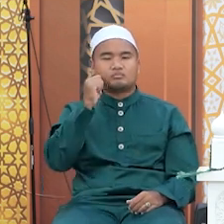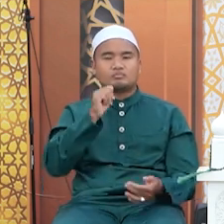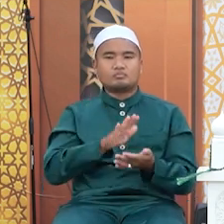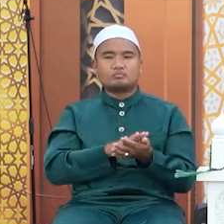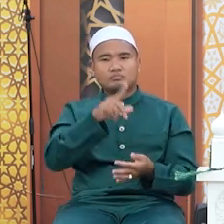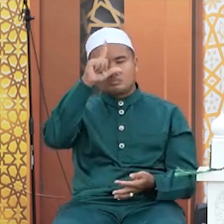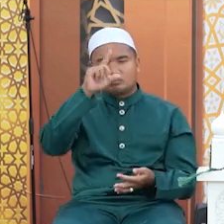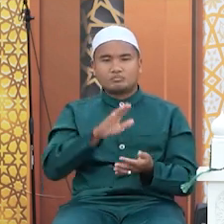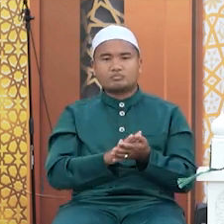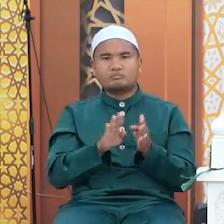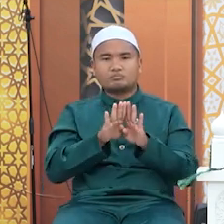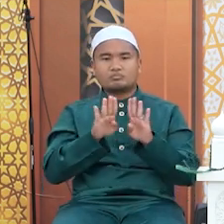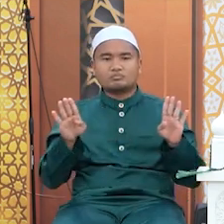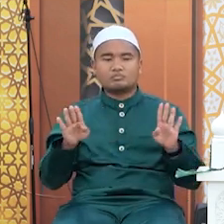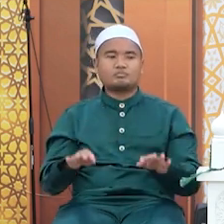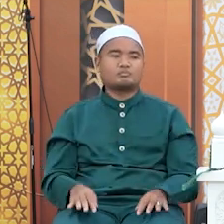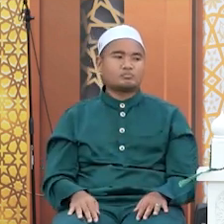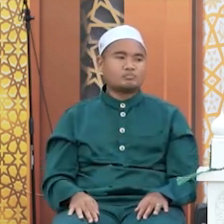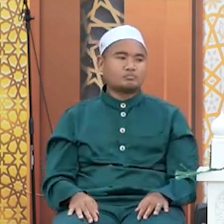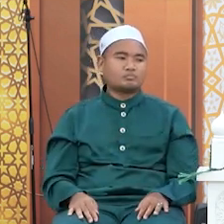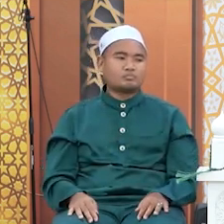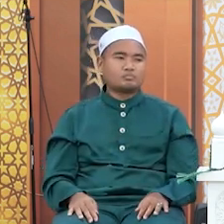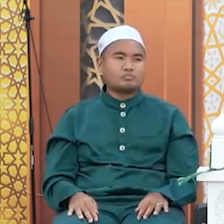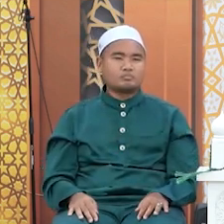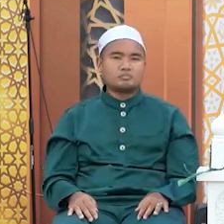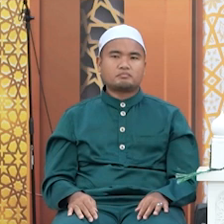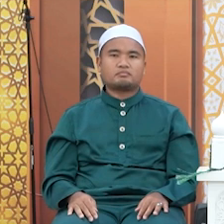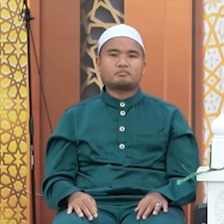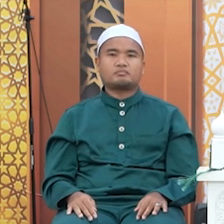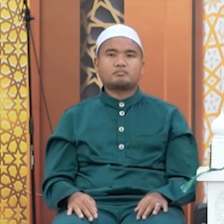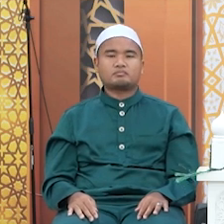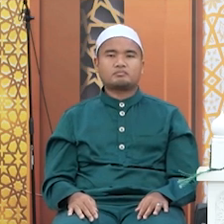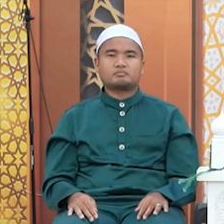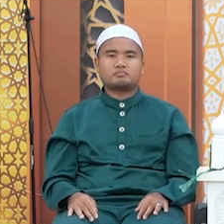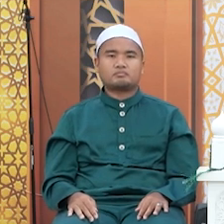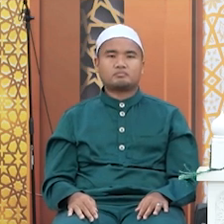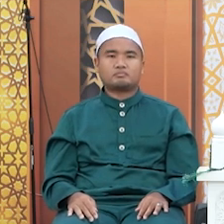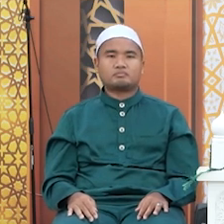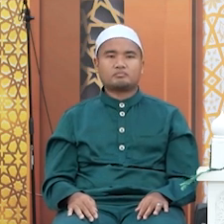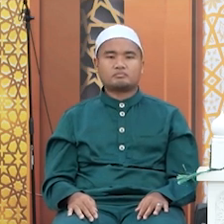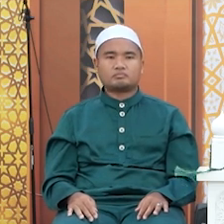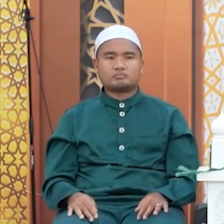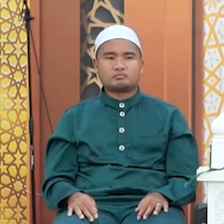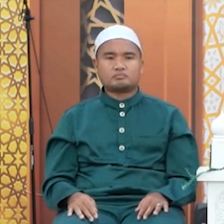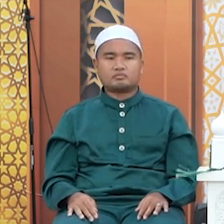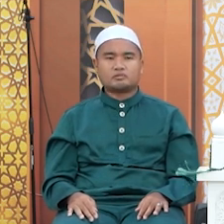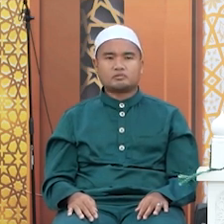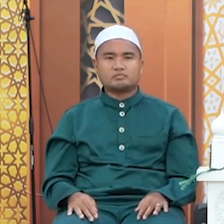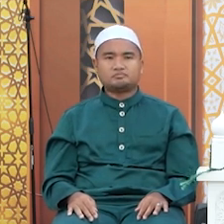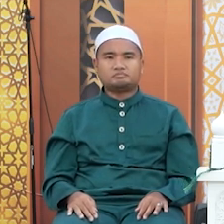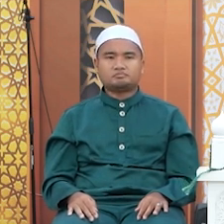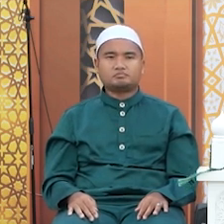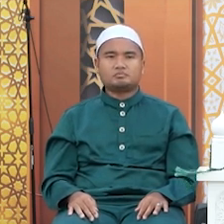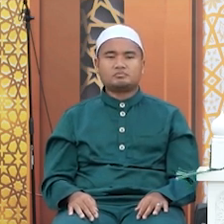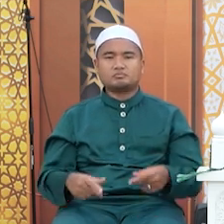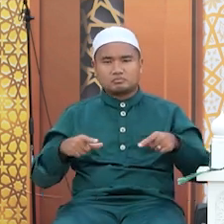Apa yang berlaku kita tak tahu, walaiyazubillah. Kita pun bimbang, kena pada kita, pada keluarga kita. Tapi benda tu berlaku dengan sewenang-wenang,